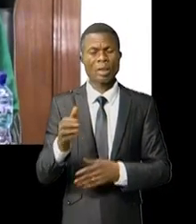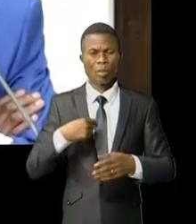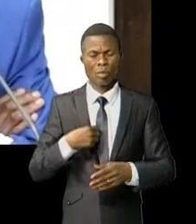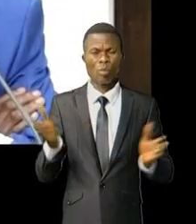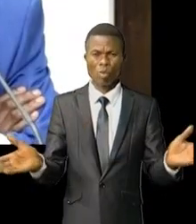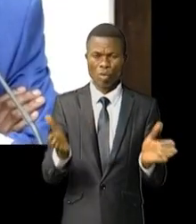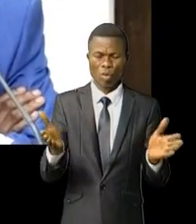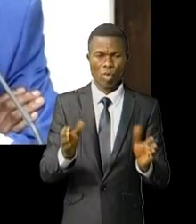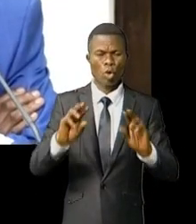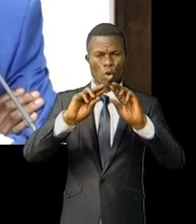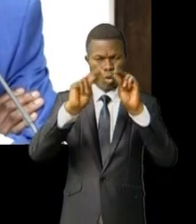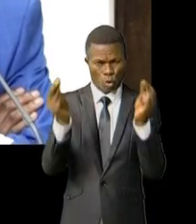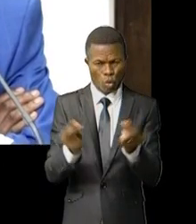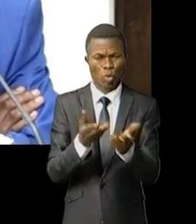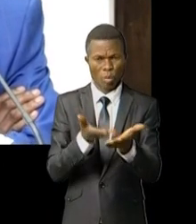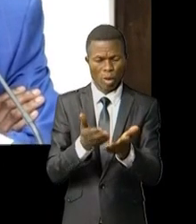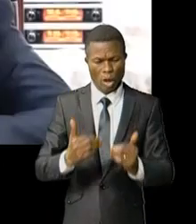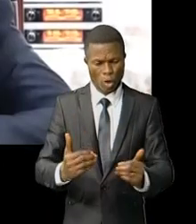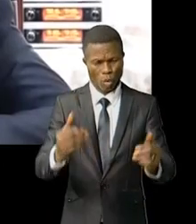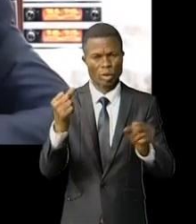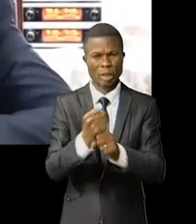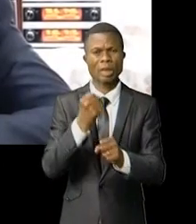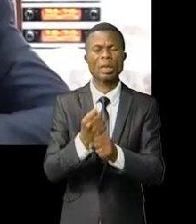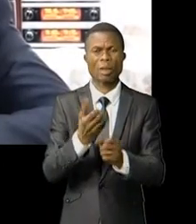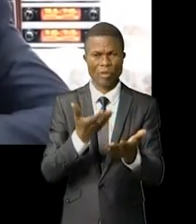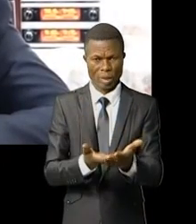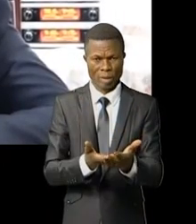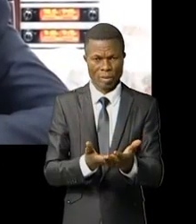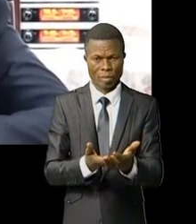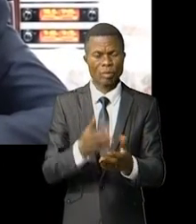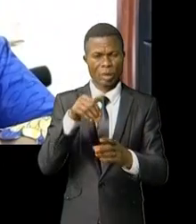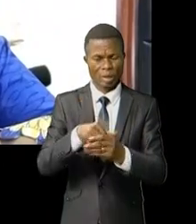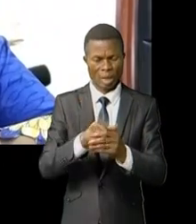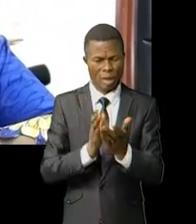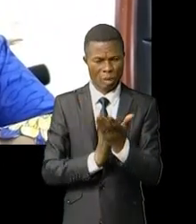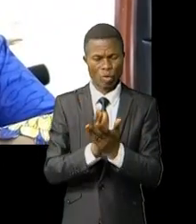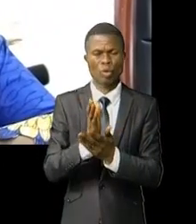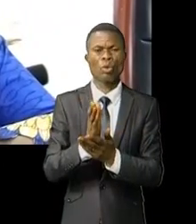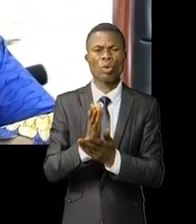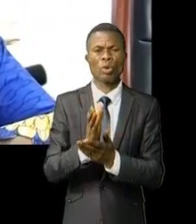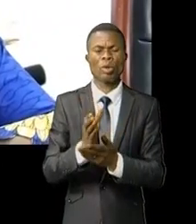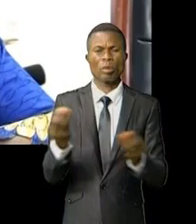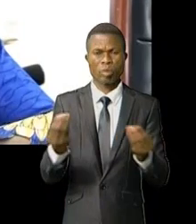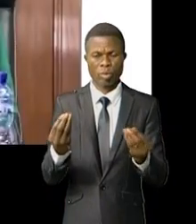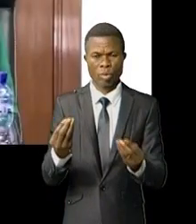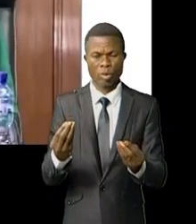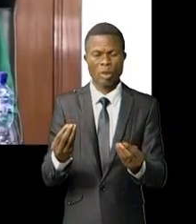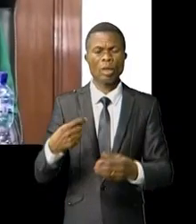J'encourage que cette commission continue à travailler dans la sérénité pour que nous